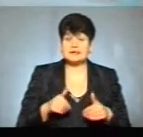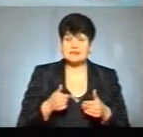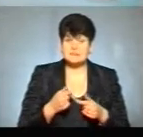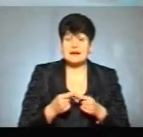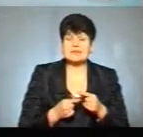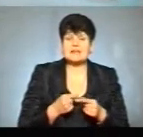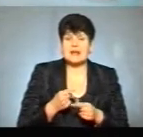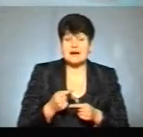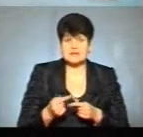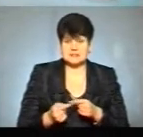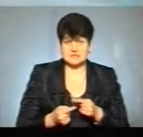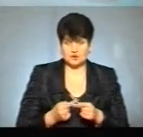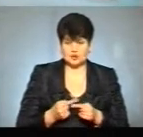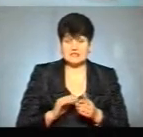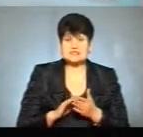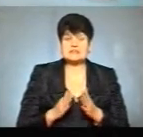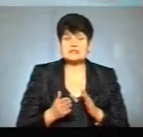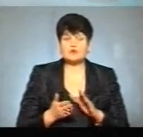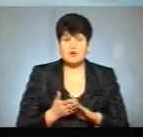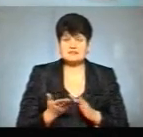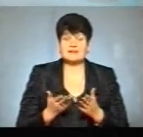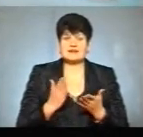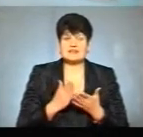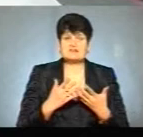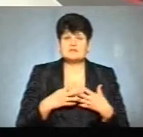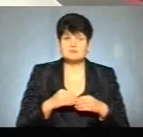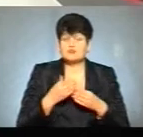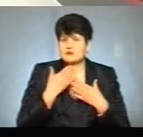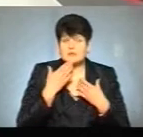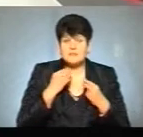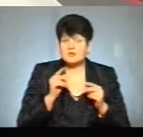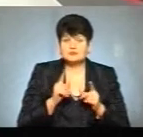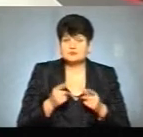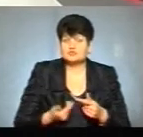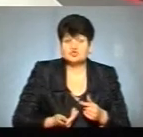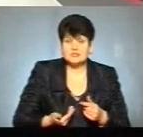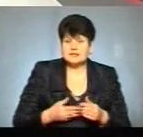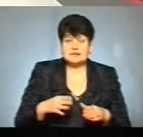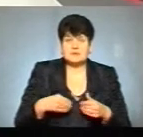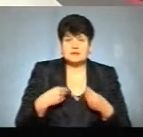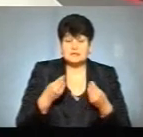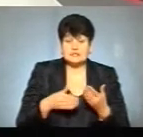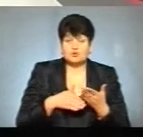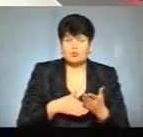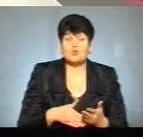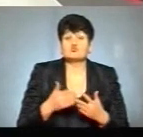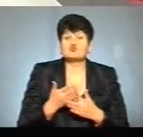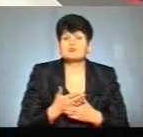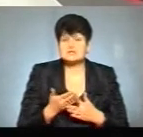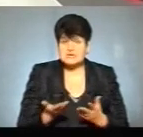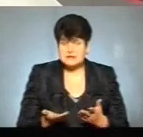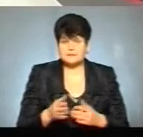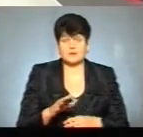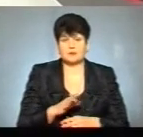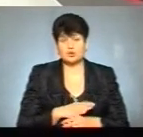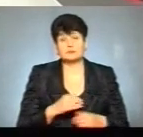на ситуацію, яка склалася в сім'ї, що вона не має за що прожити, їй треба надати допомогу, субсидії. Було би логічніше,